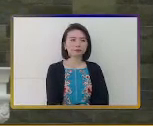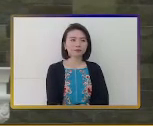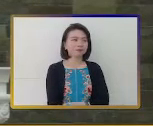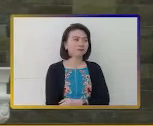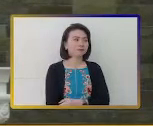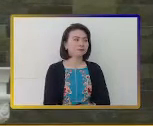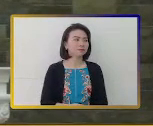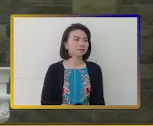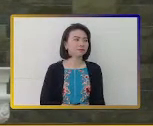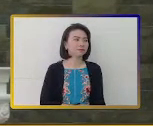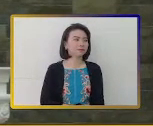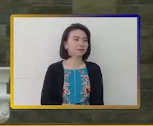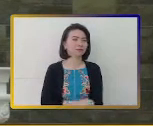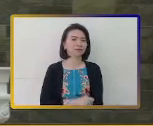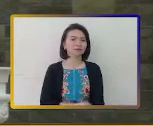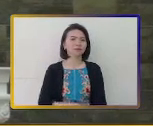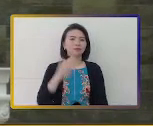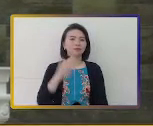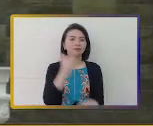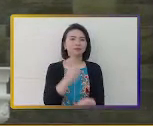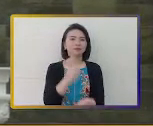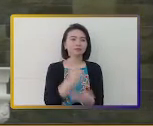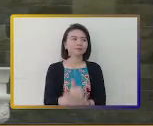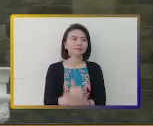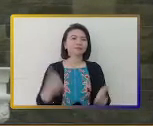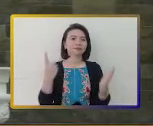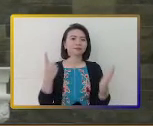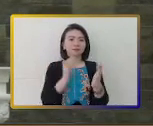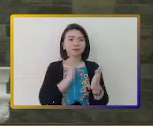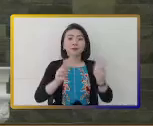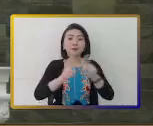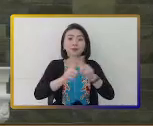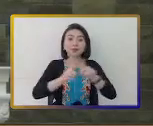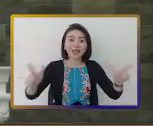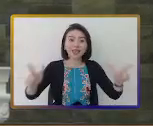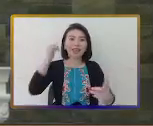Boy, I'm telling you, this is really great. Amen.